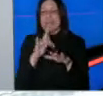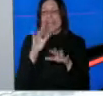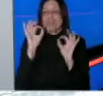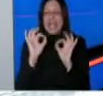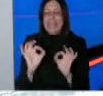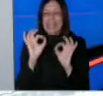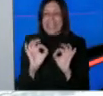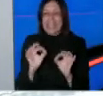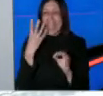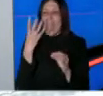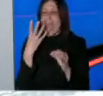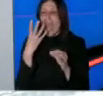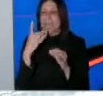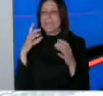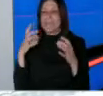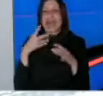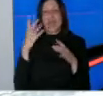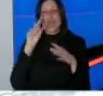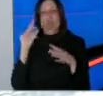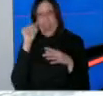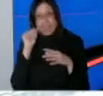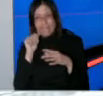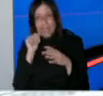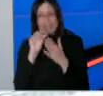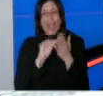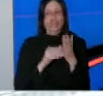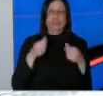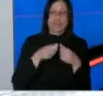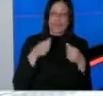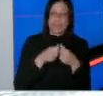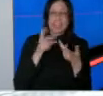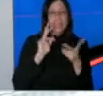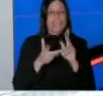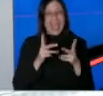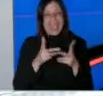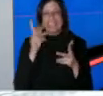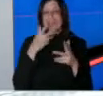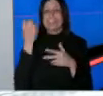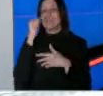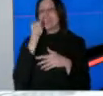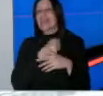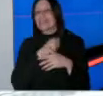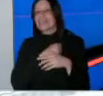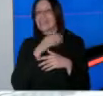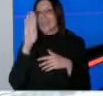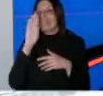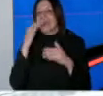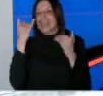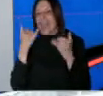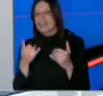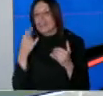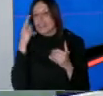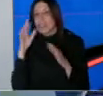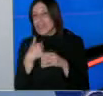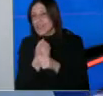עדין, 4 מנדטים יש לכחול לבן, הרשימה המשותפת, מרץ, והציונות הדתית, לנתניהו כרגע... אתה יודע מה